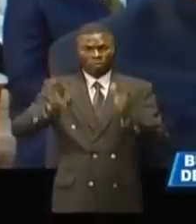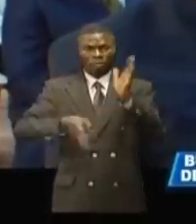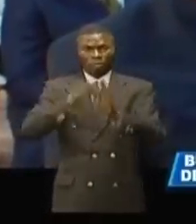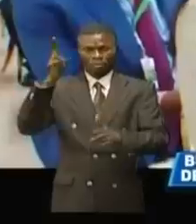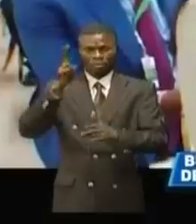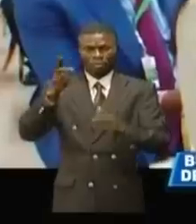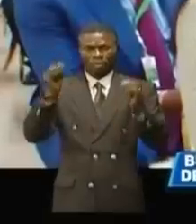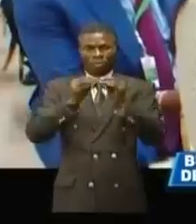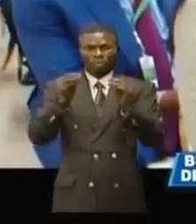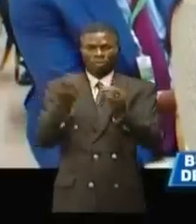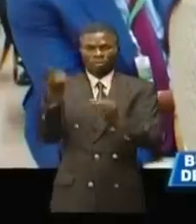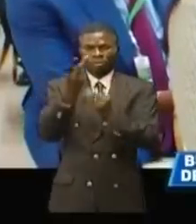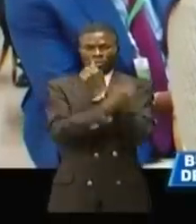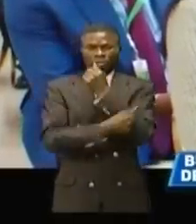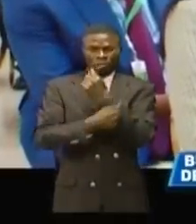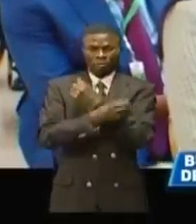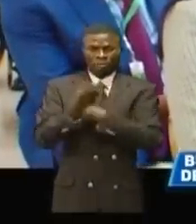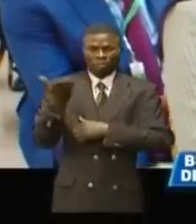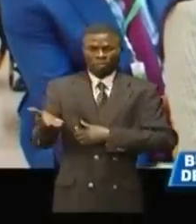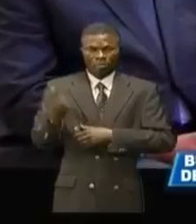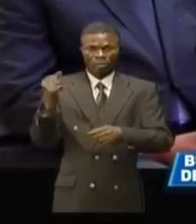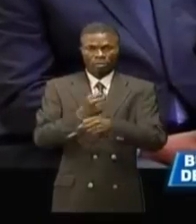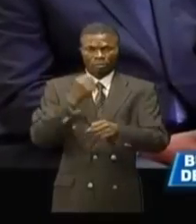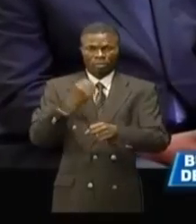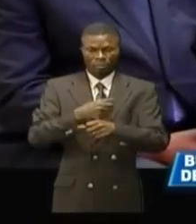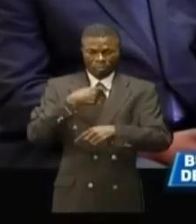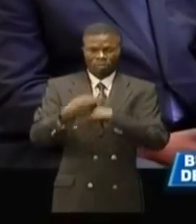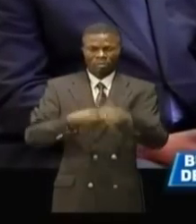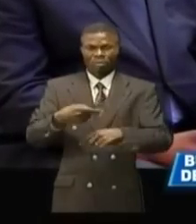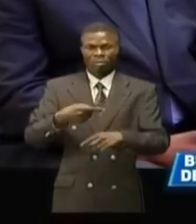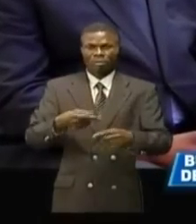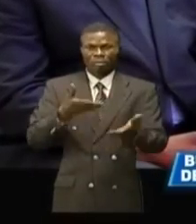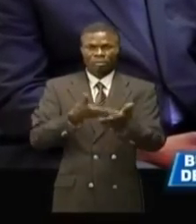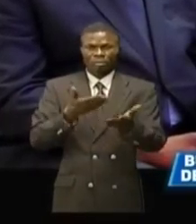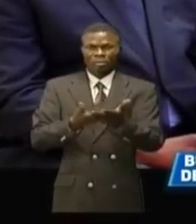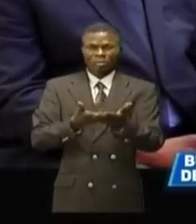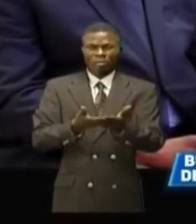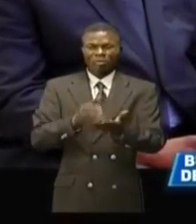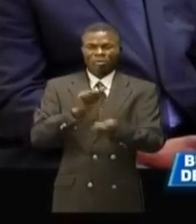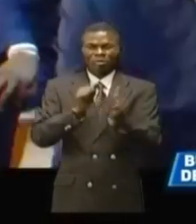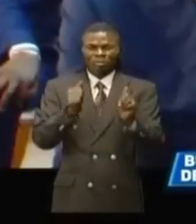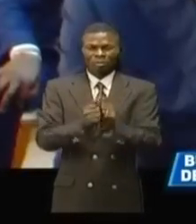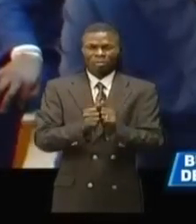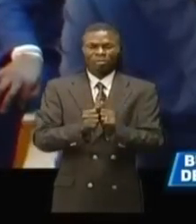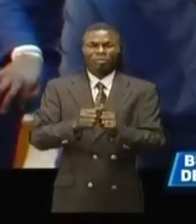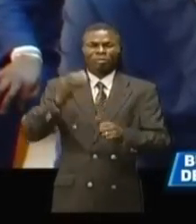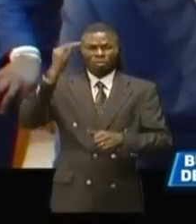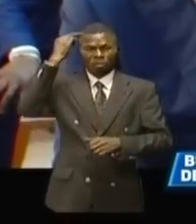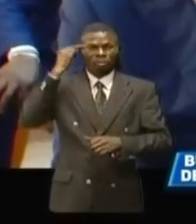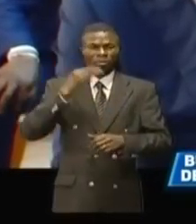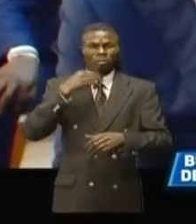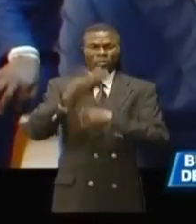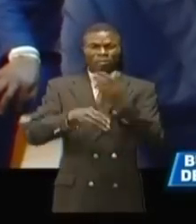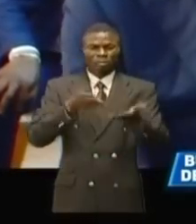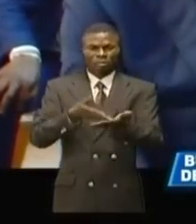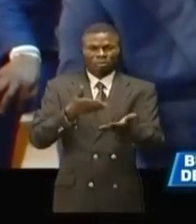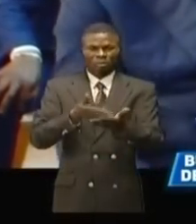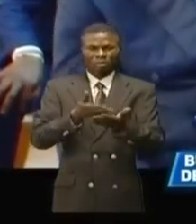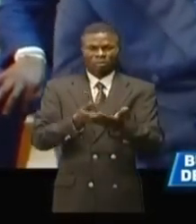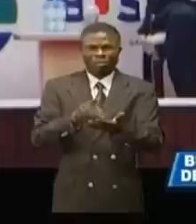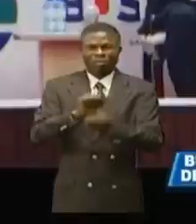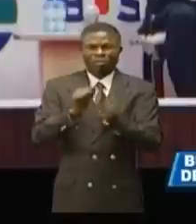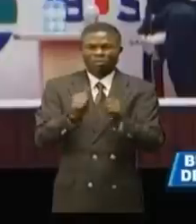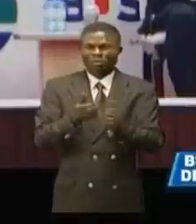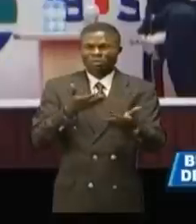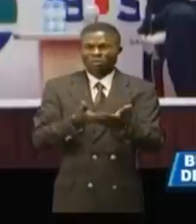grande commission mixte des deux pays, des travaux auxquels ont pris part des ministres sectoriels et chefs d'entreprise de la